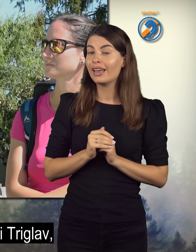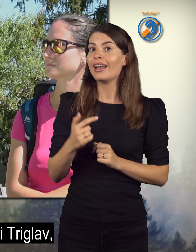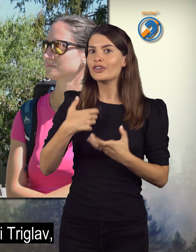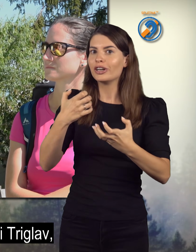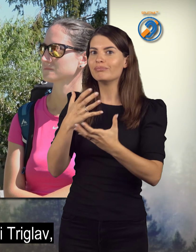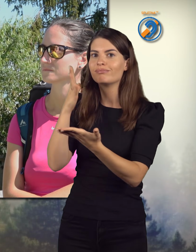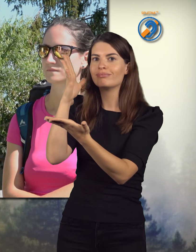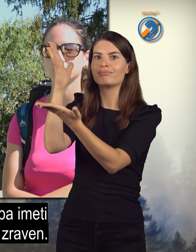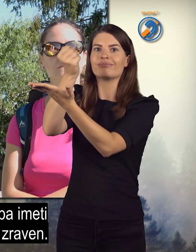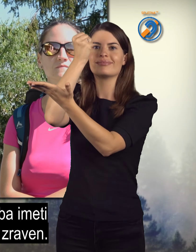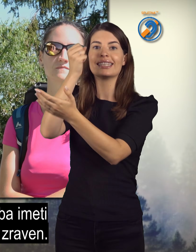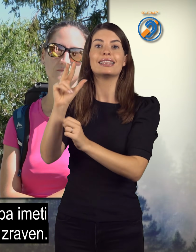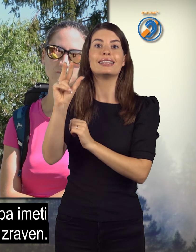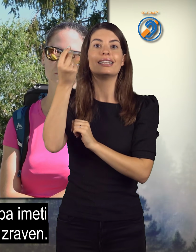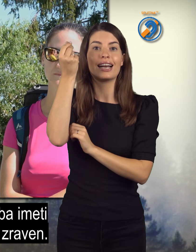tudi Triglav,